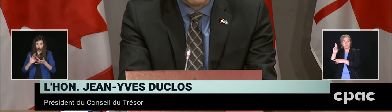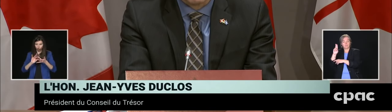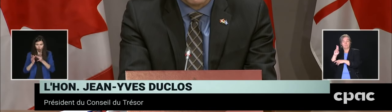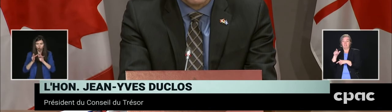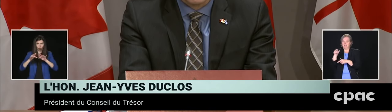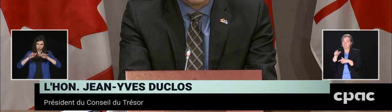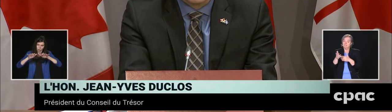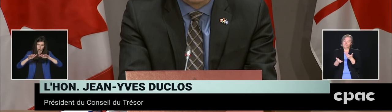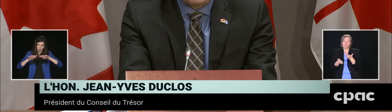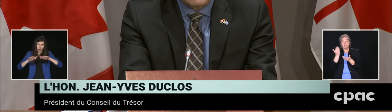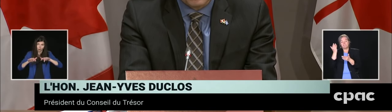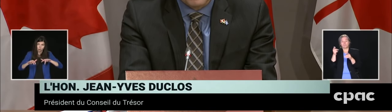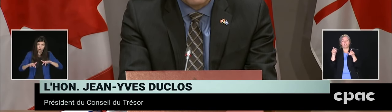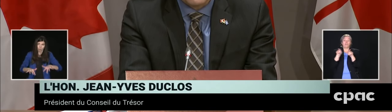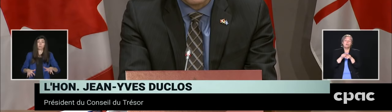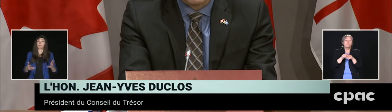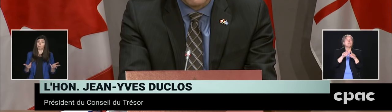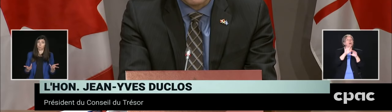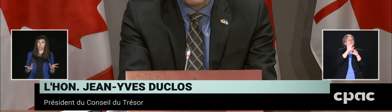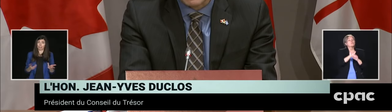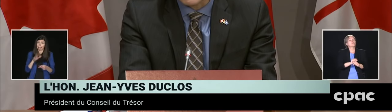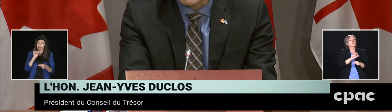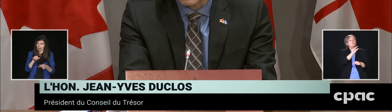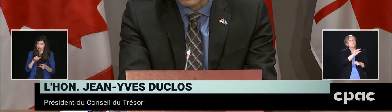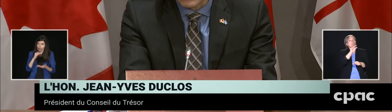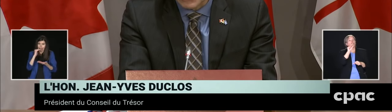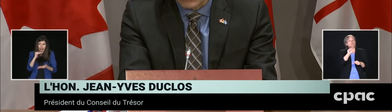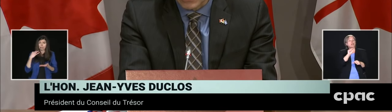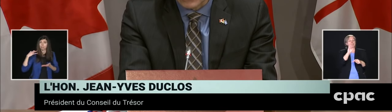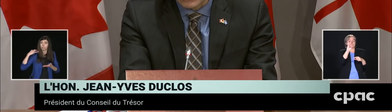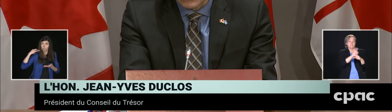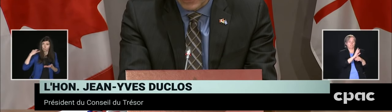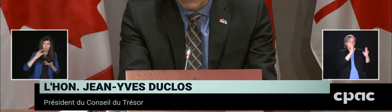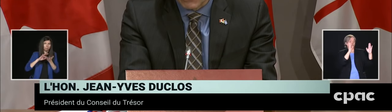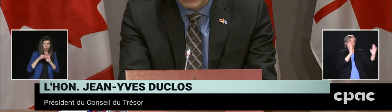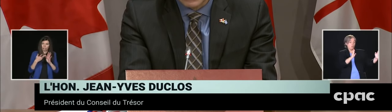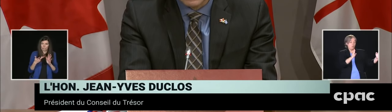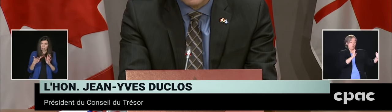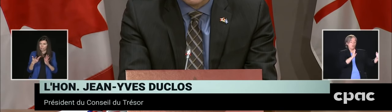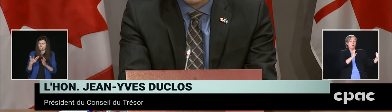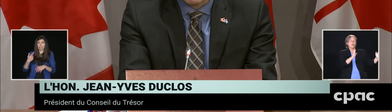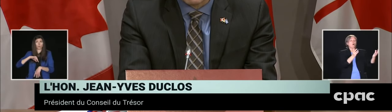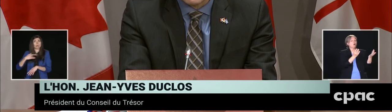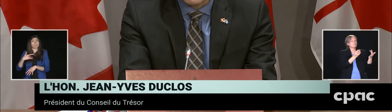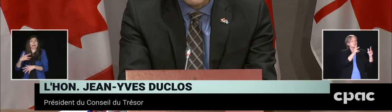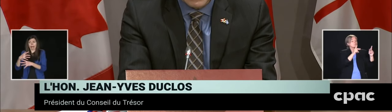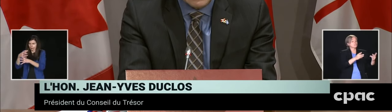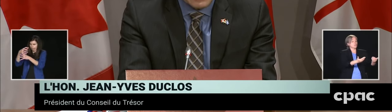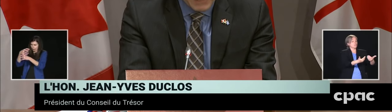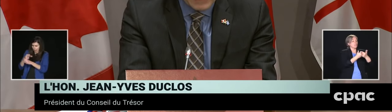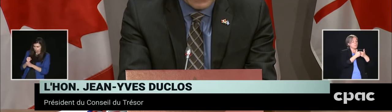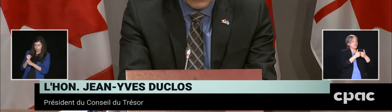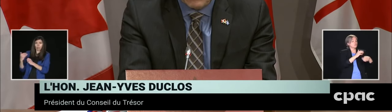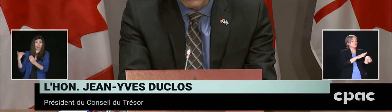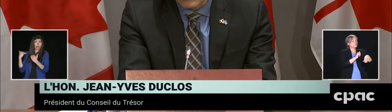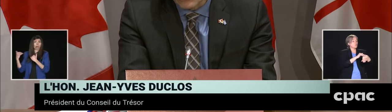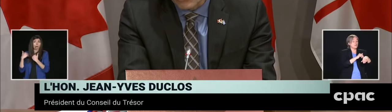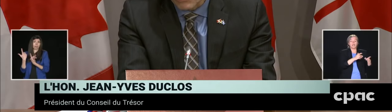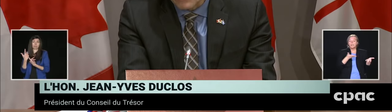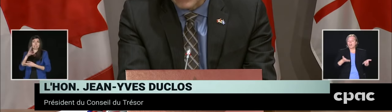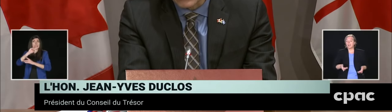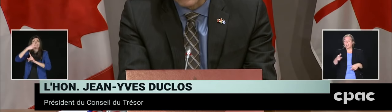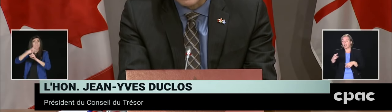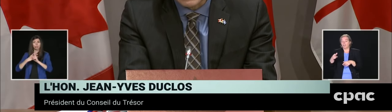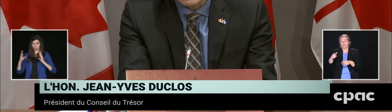reçoit normalement en 6 mois de demandes de prestations d'assurance emploi. Depuis le 15 mars, plus